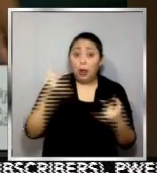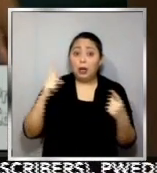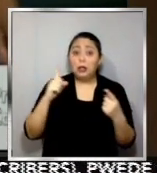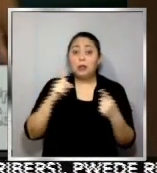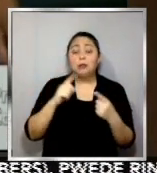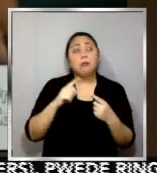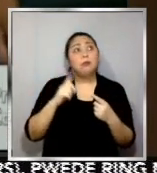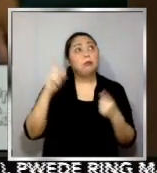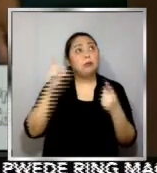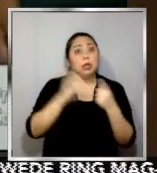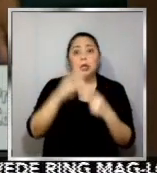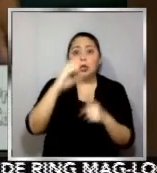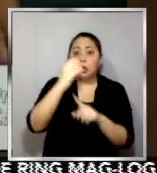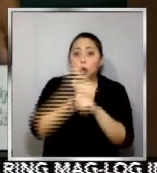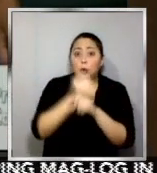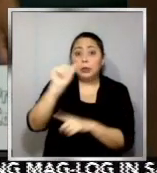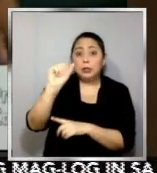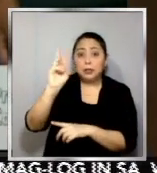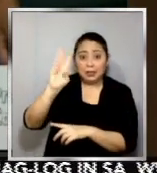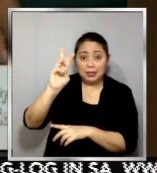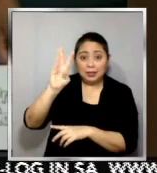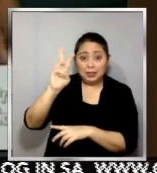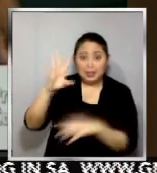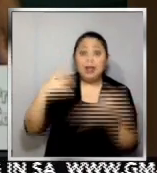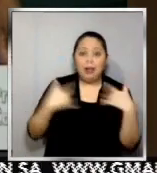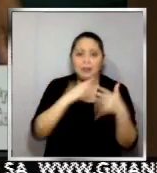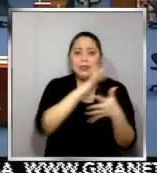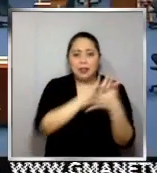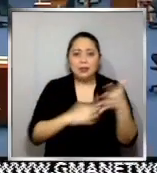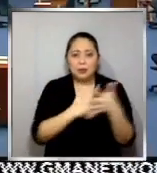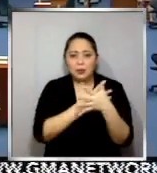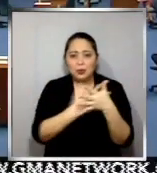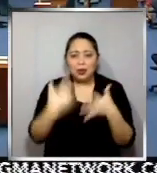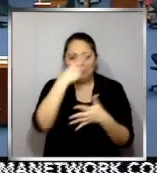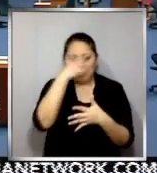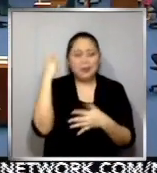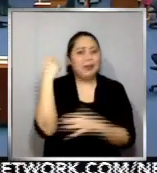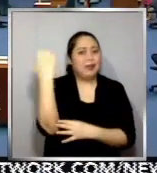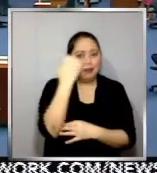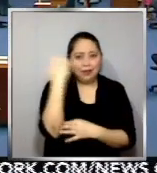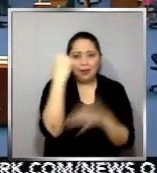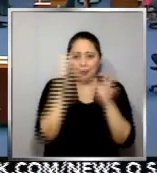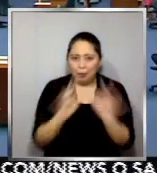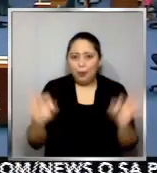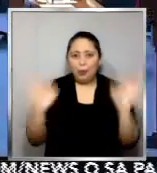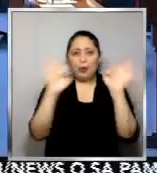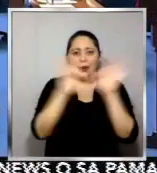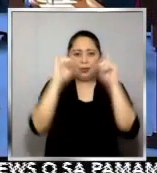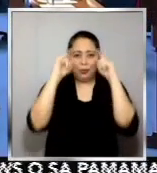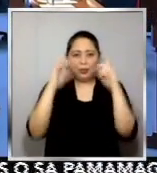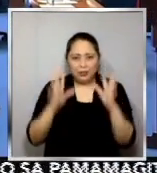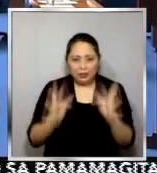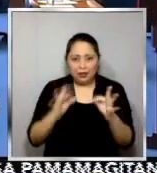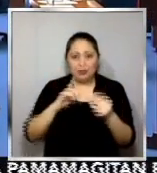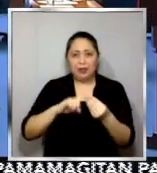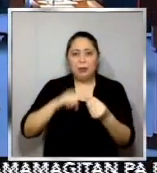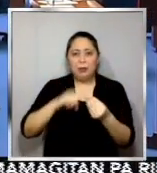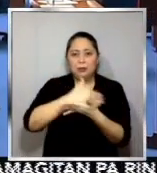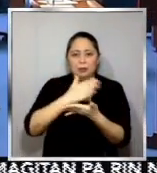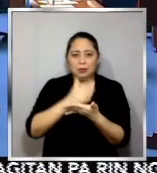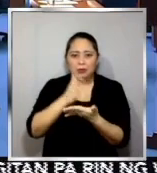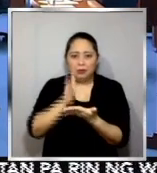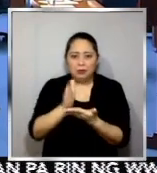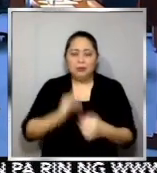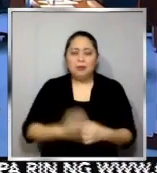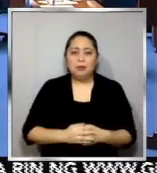proposed national budget. Sinertify as urgent din ito ng Pangulo. Importante sa Pangulong agad na pagpapasa sa 4.5 trillion pesos na